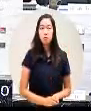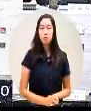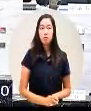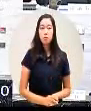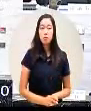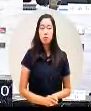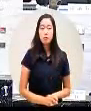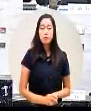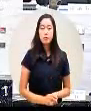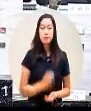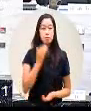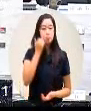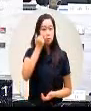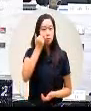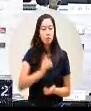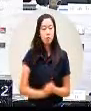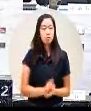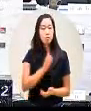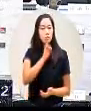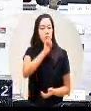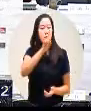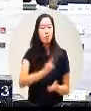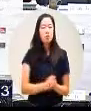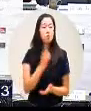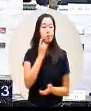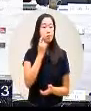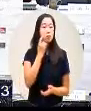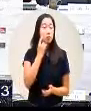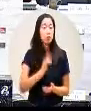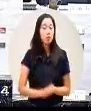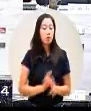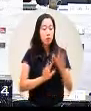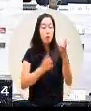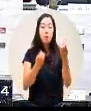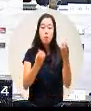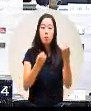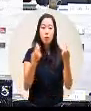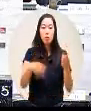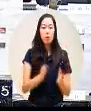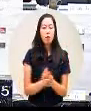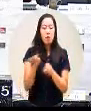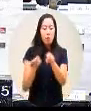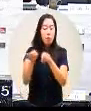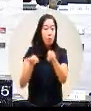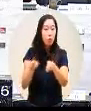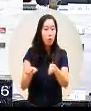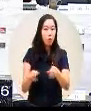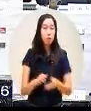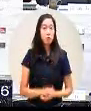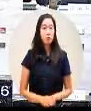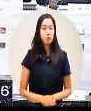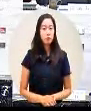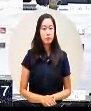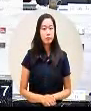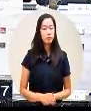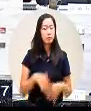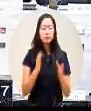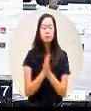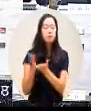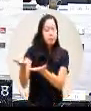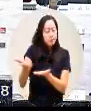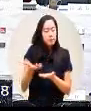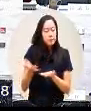果有所讲的无事实，还是讲在甲恁侮辱，欢迎恁提出告